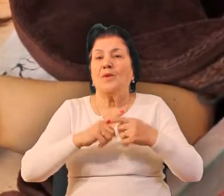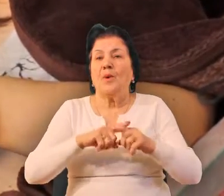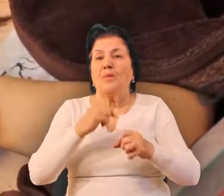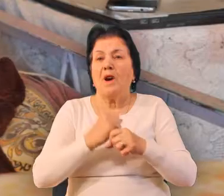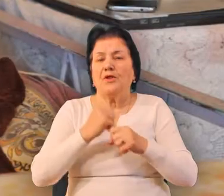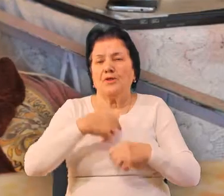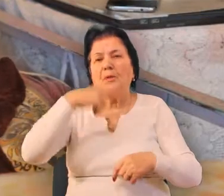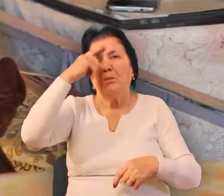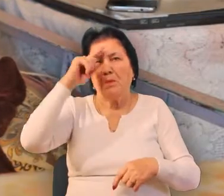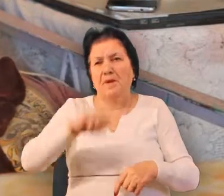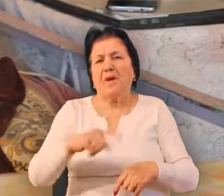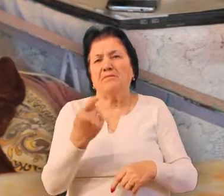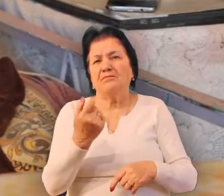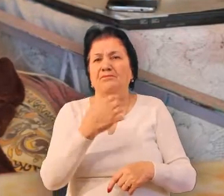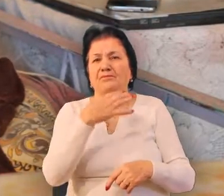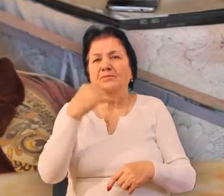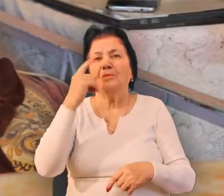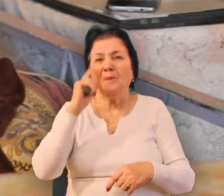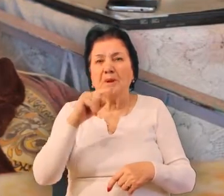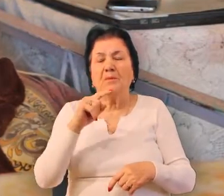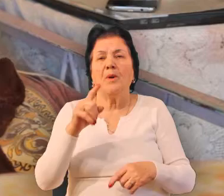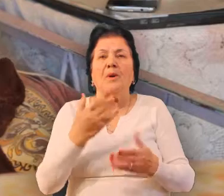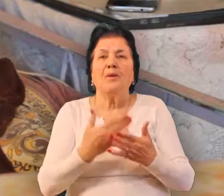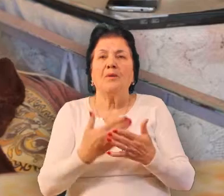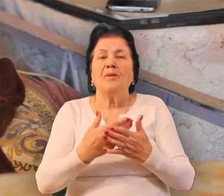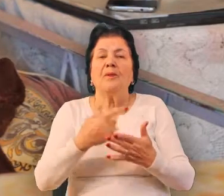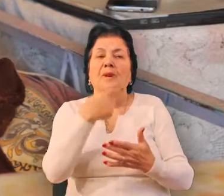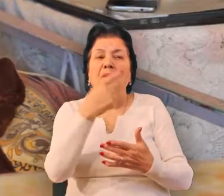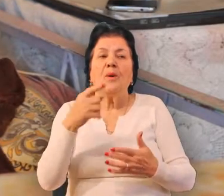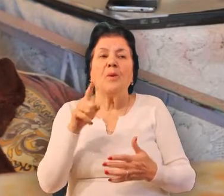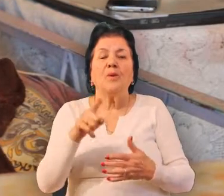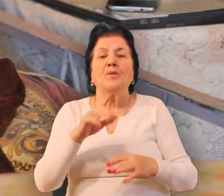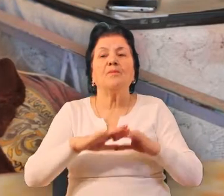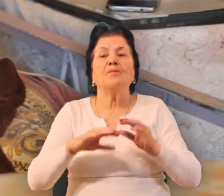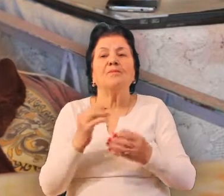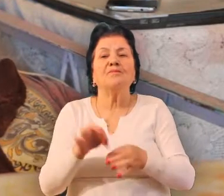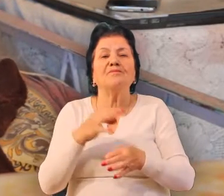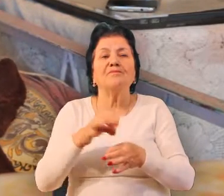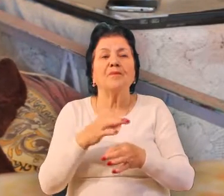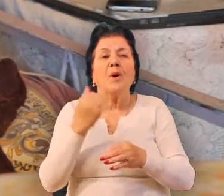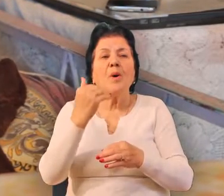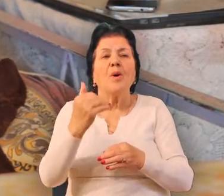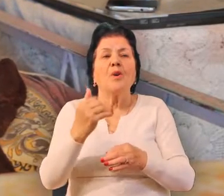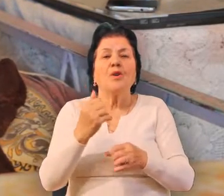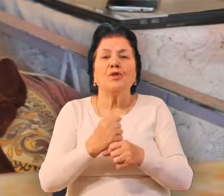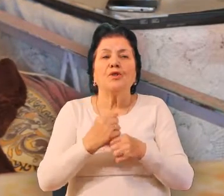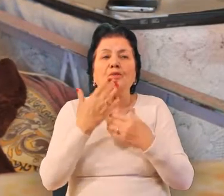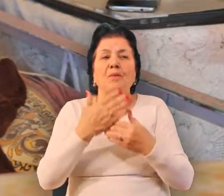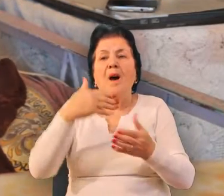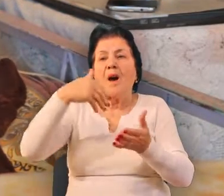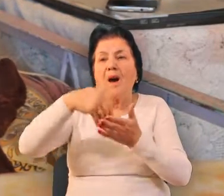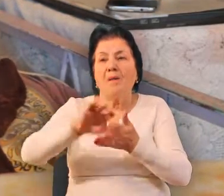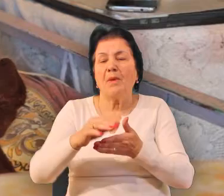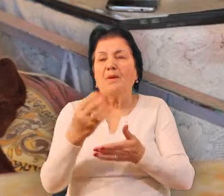Toxuma işini bilirəm az çox. Onu da, nətər deyim, yəni, onu istifadə eləmək üçün,